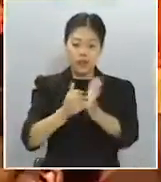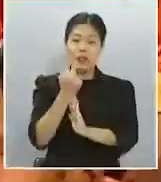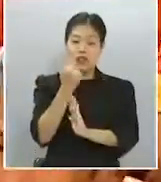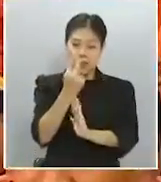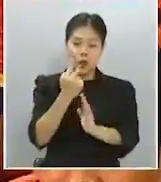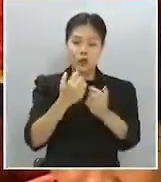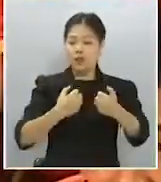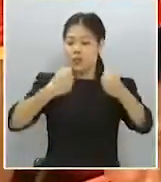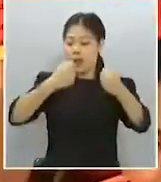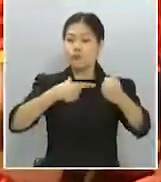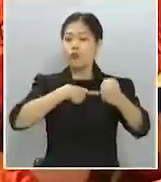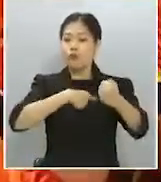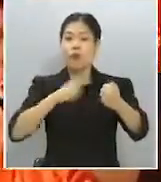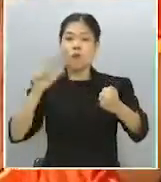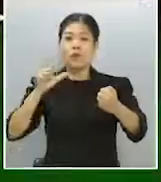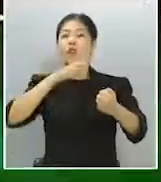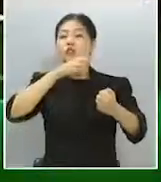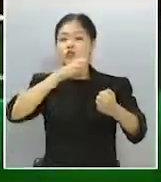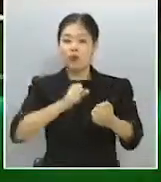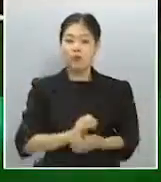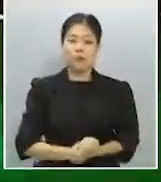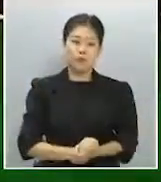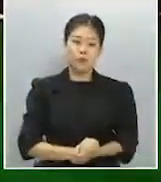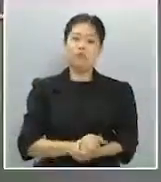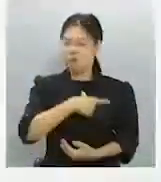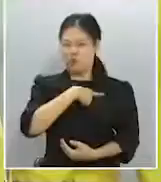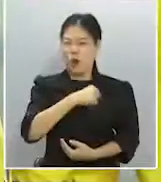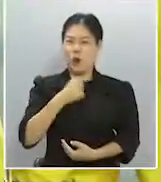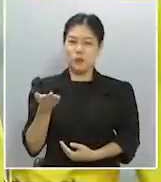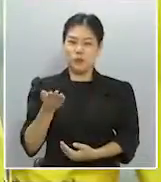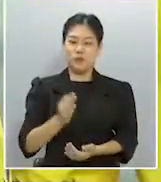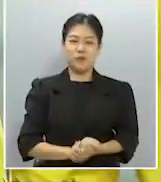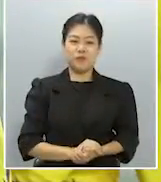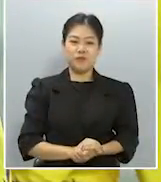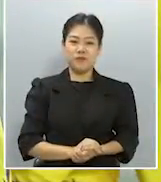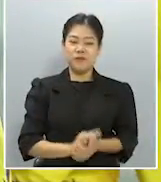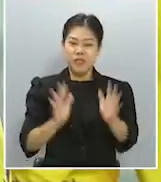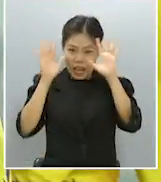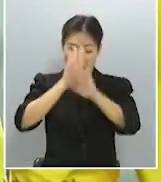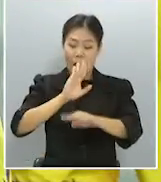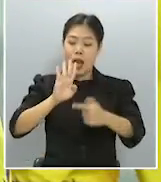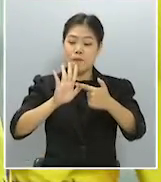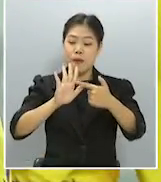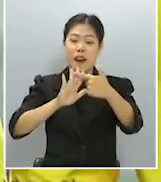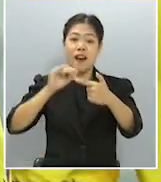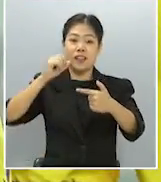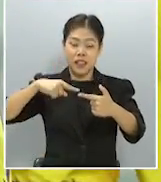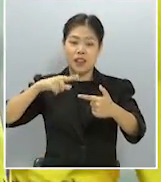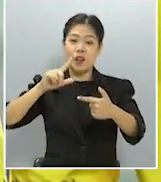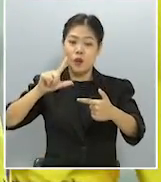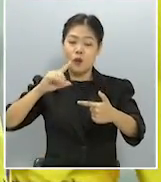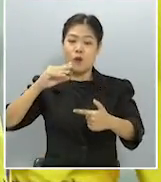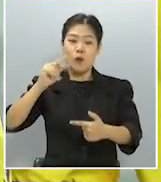อบสีเหลืองส้มมากกว่าฮะมันดูผจญภัยมันดูแอดเวนเจอรัสมันดูเหมือนบาร์เซโลน่านี่ฮะเทียบไปดูน